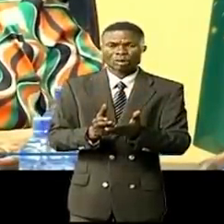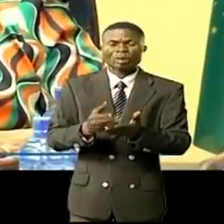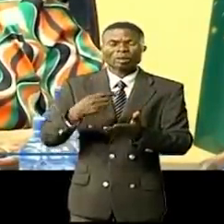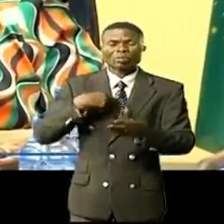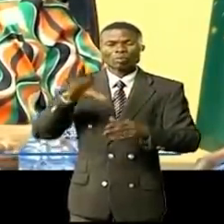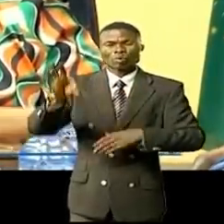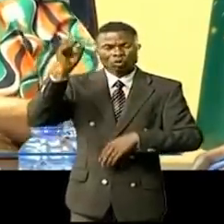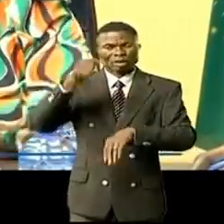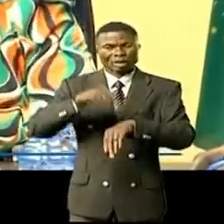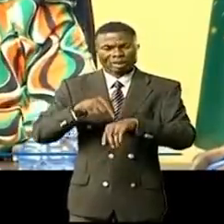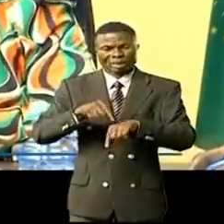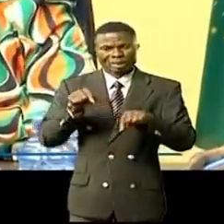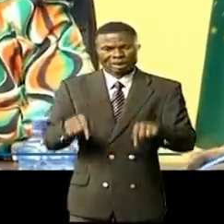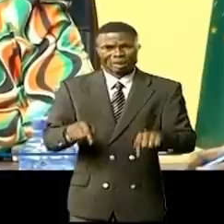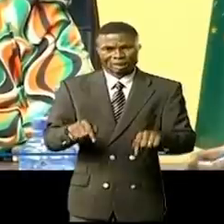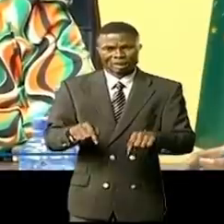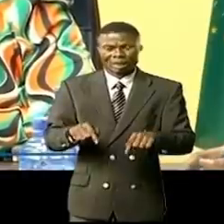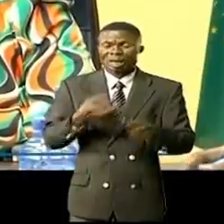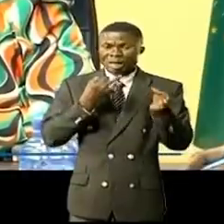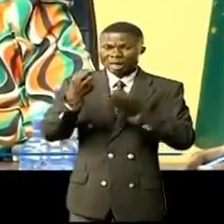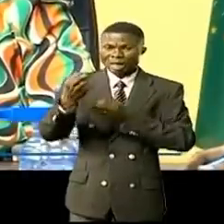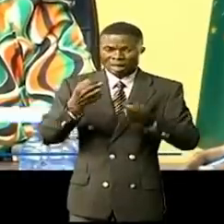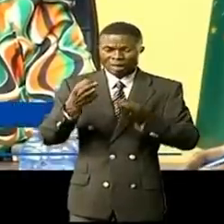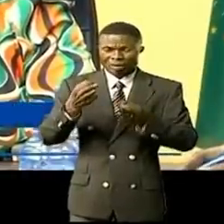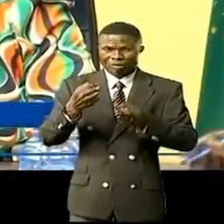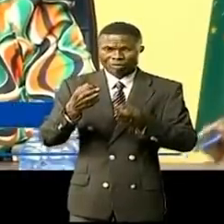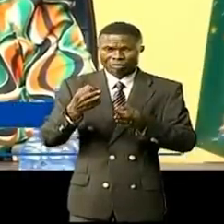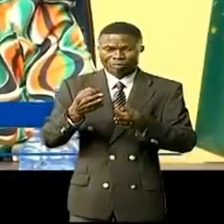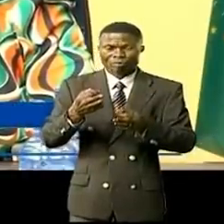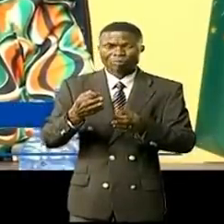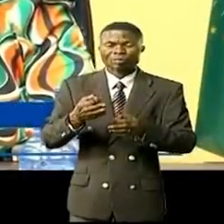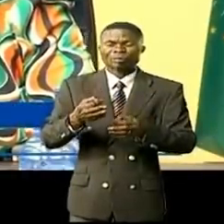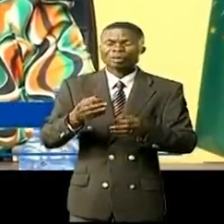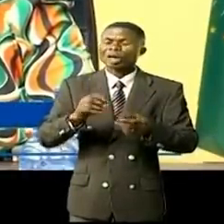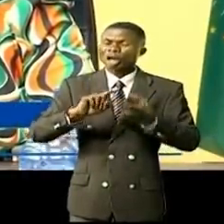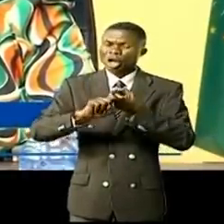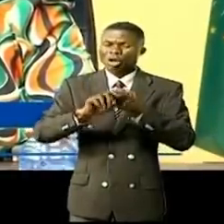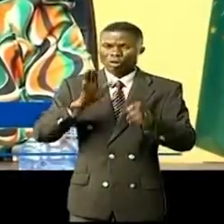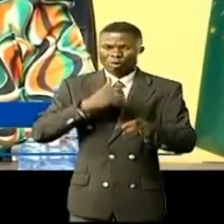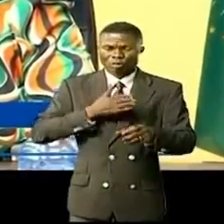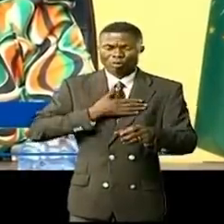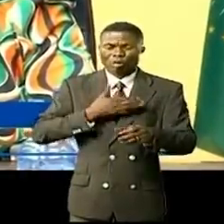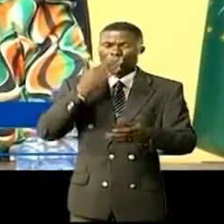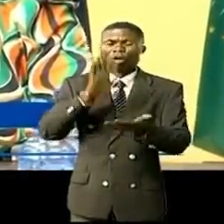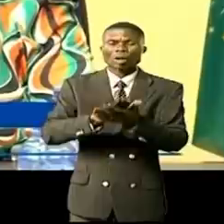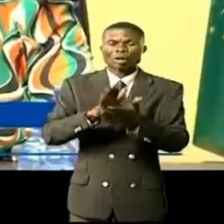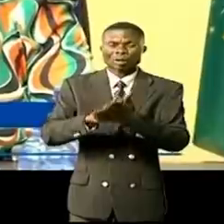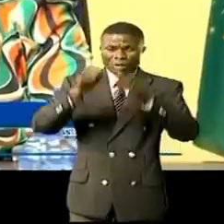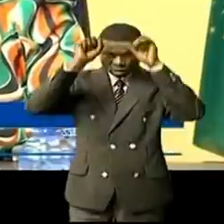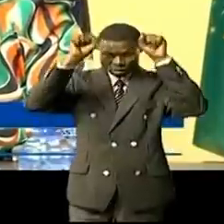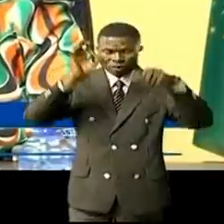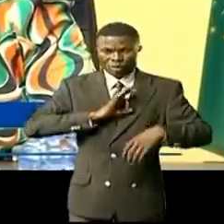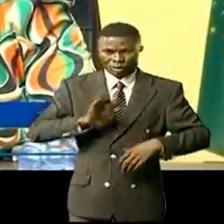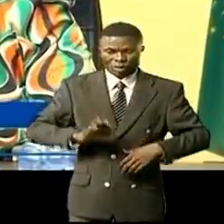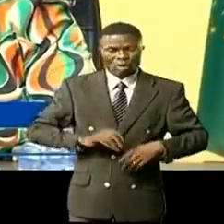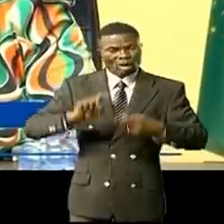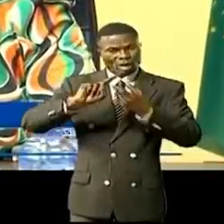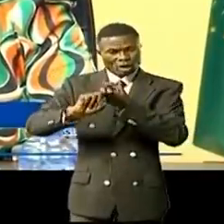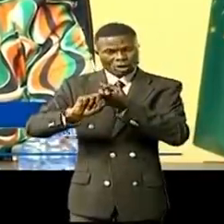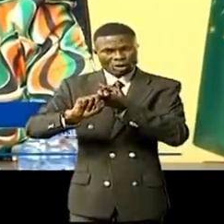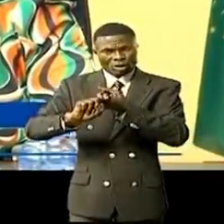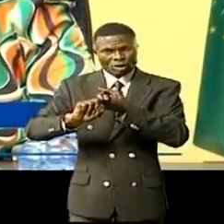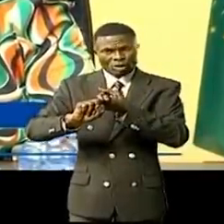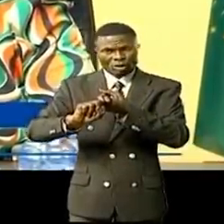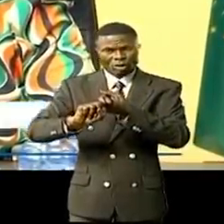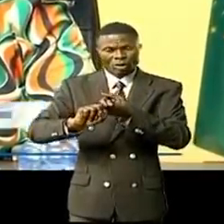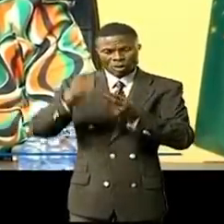cette opportunité pour réitérer ma particulière gratitude au chef de l'État pour la marque de confiance placée